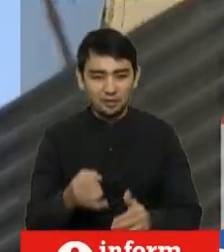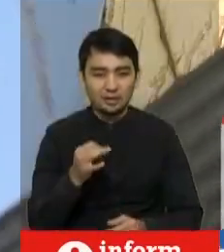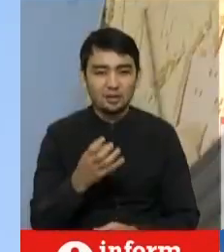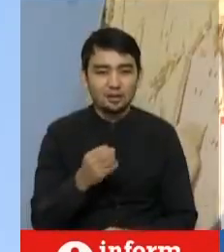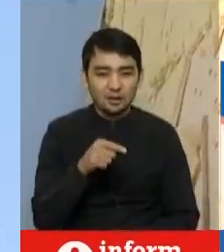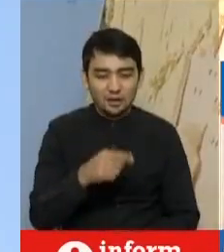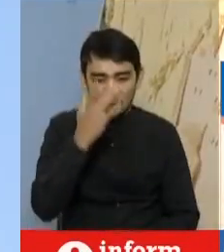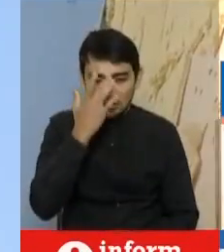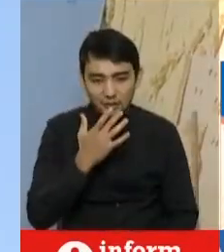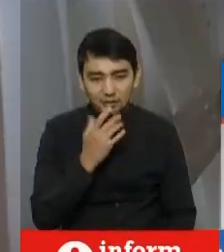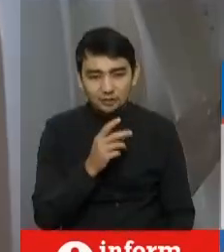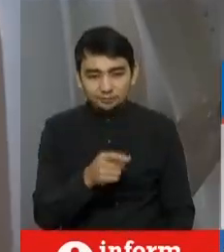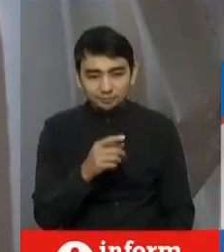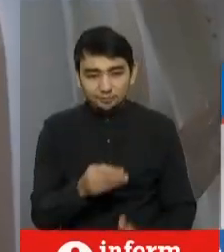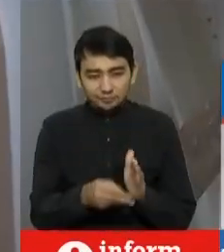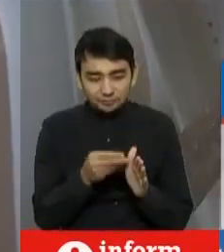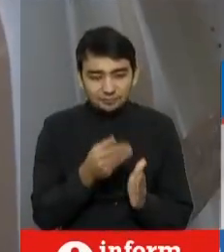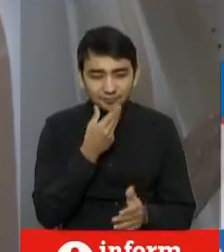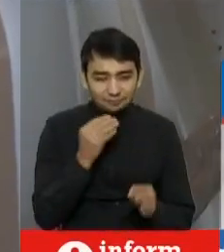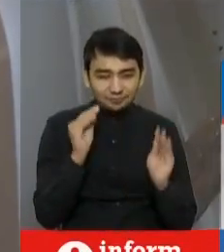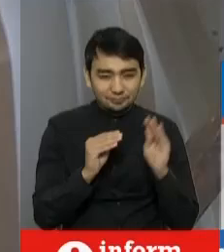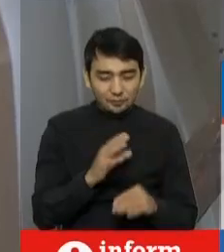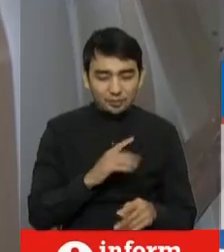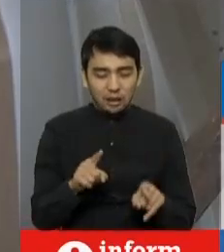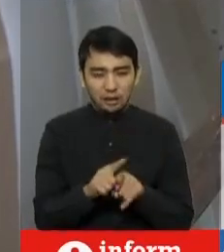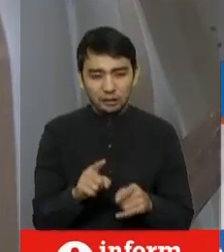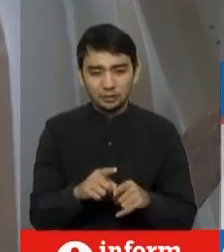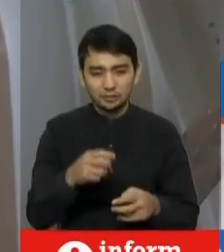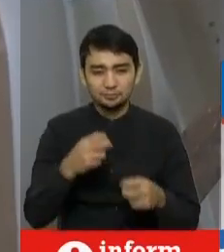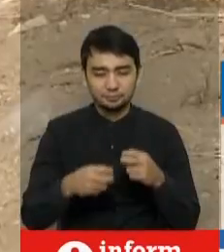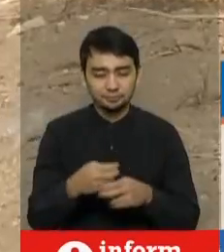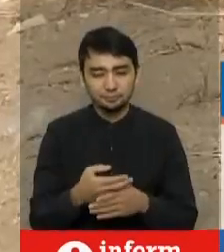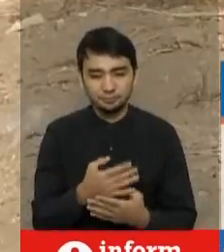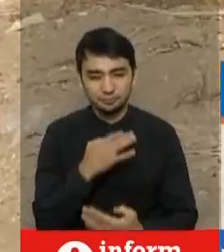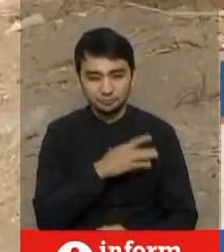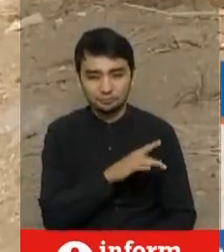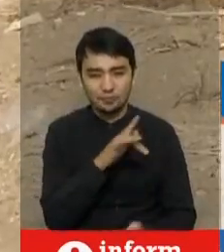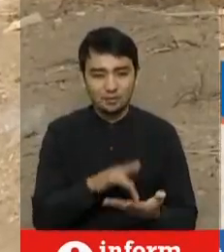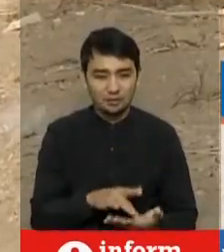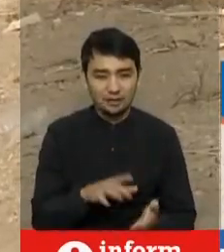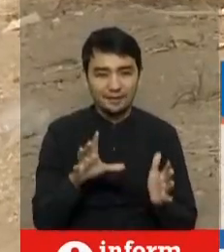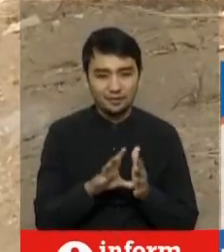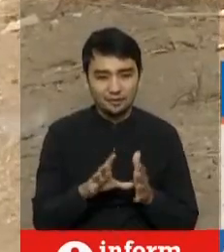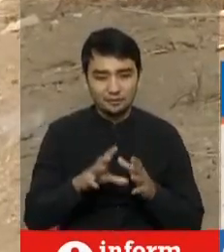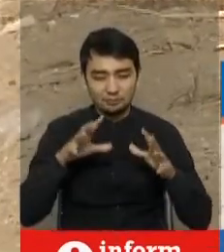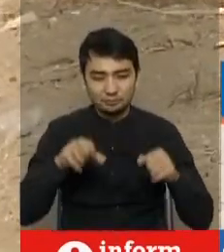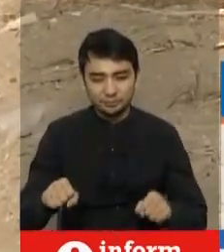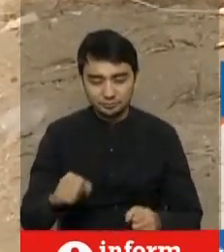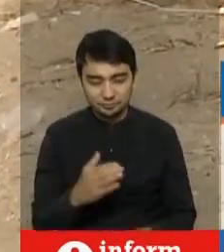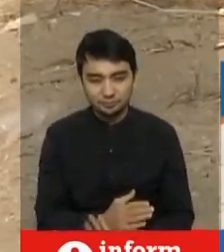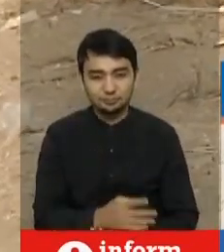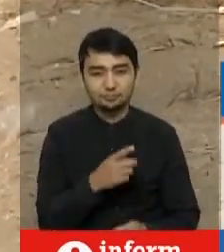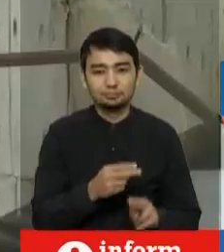осы жазда қасбеті жаңартылған баспаналарға да зақым келген. Желден қаланың біраз бөлігінде электр жарығы өшті. Соның